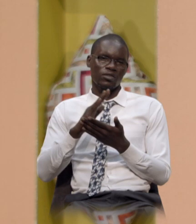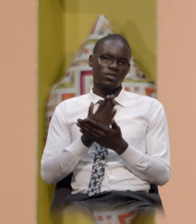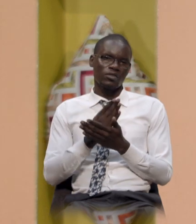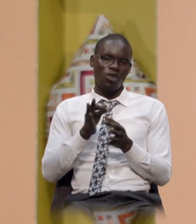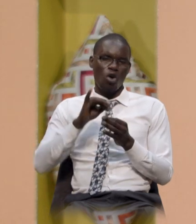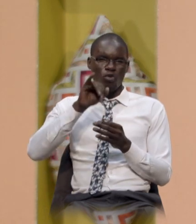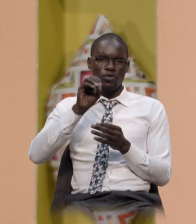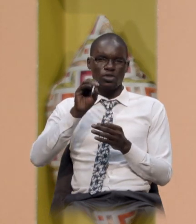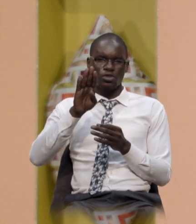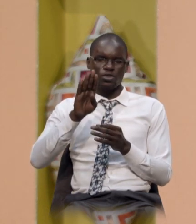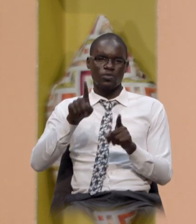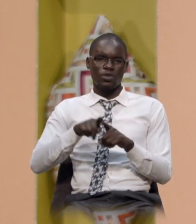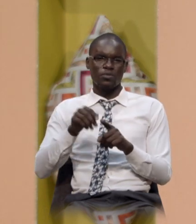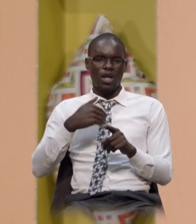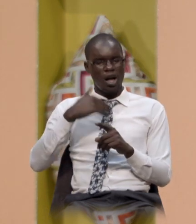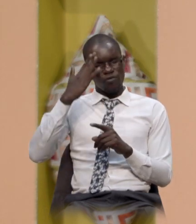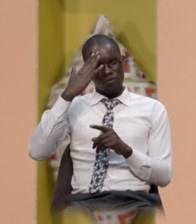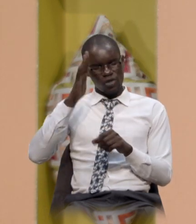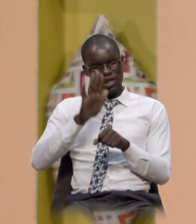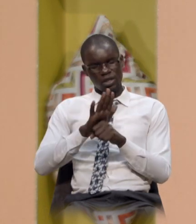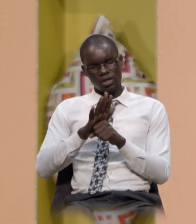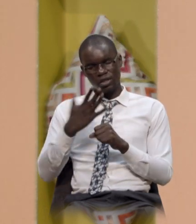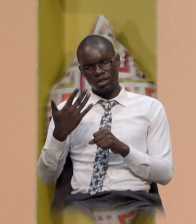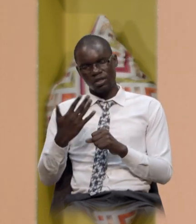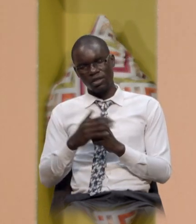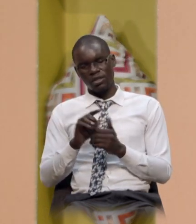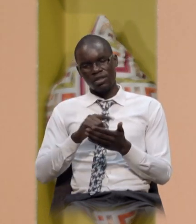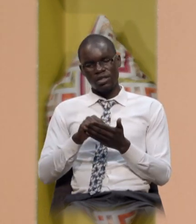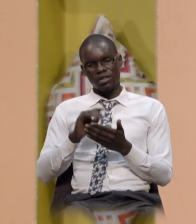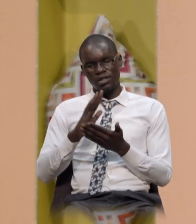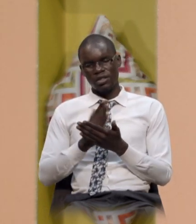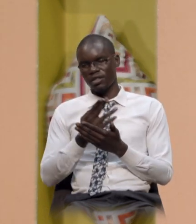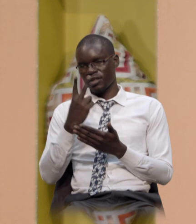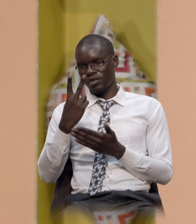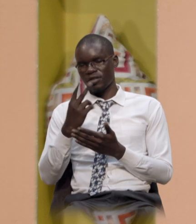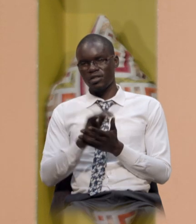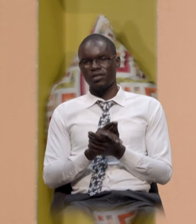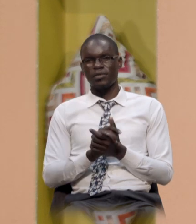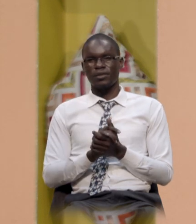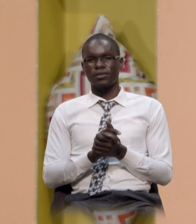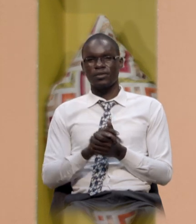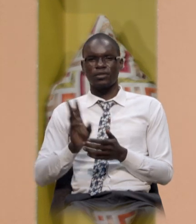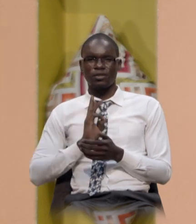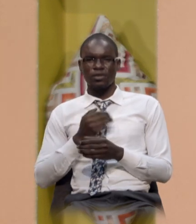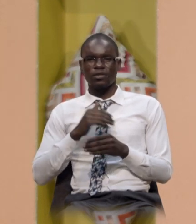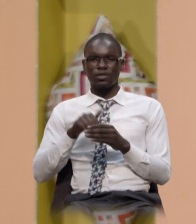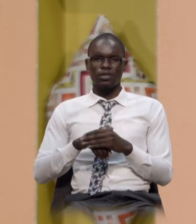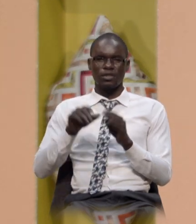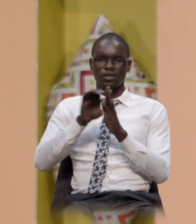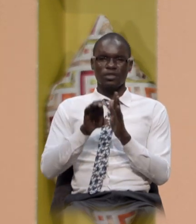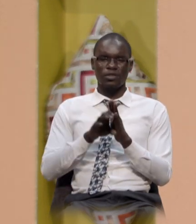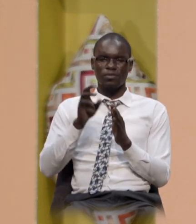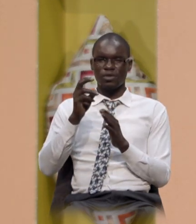kitabu cha Ayubu, tuligundua mambo mengi yaliyokuwepo. Hii ni sehemu ya pili ambako tungali katika Ayubu mlango wa